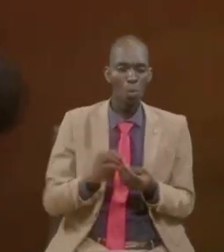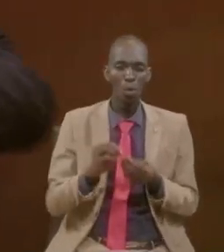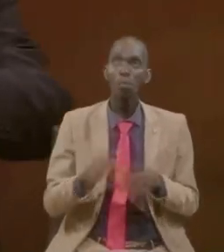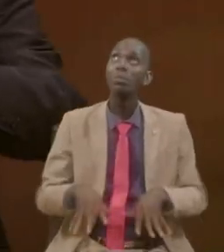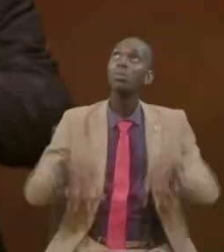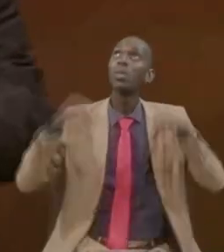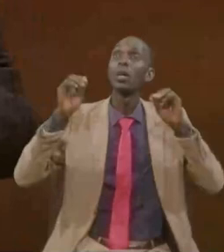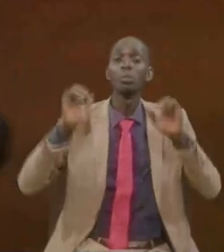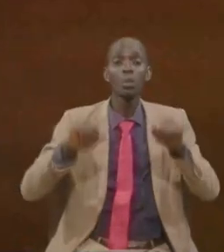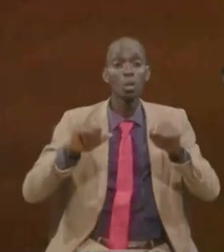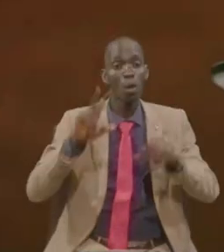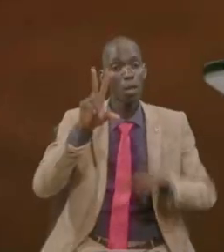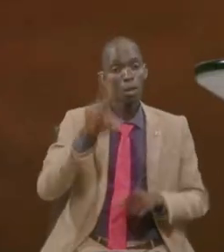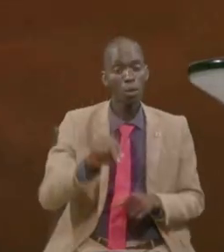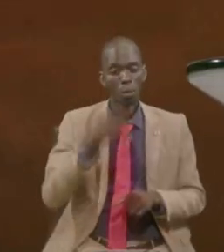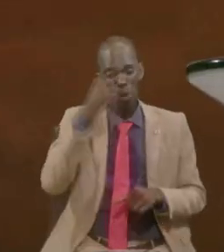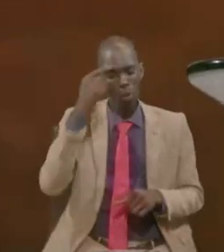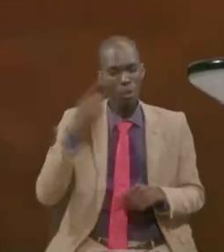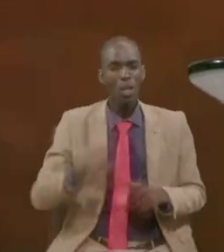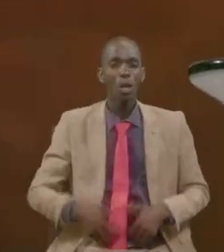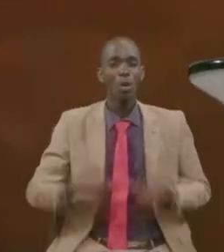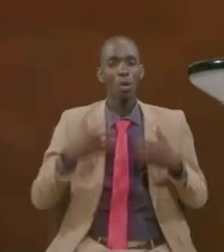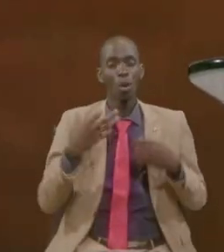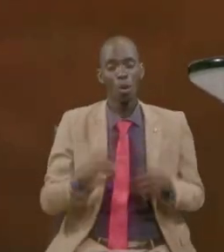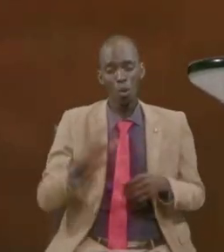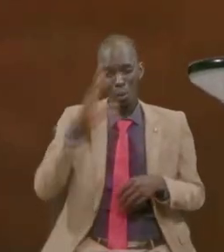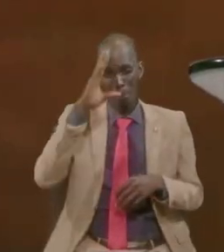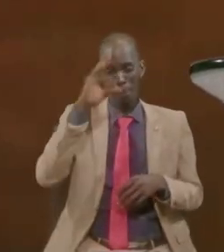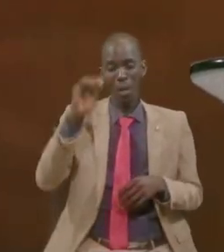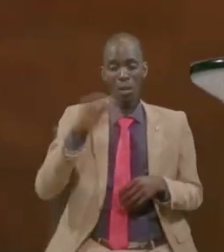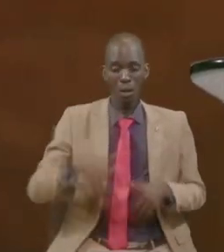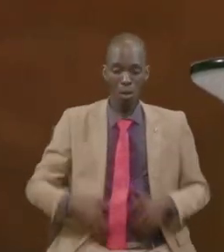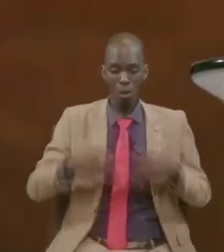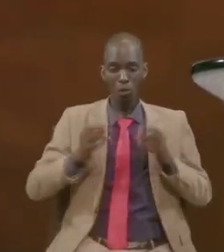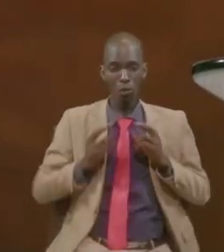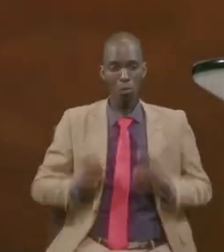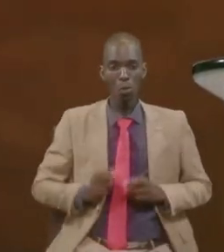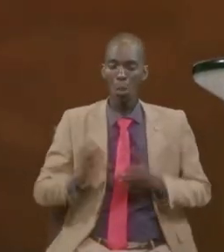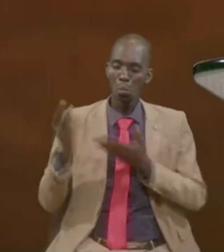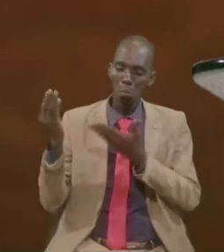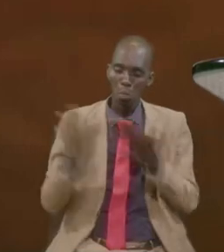l'enlèvement. Non, parce que la colère de l'homme